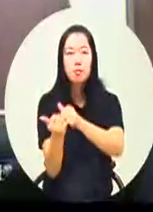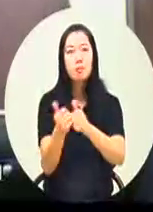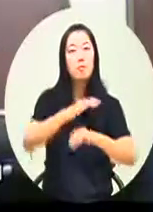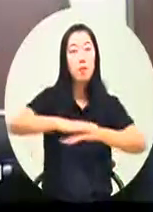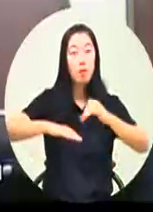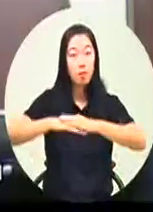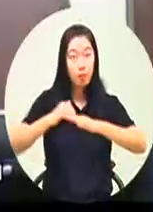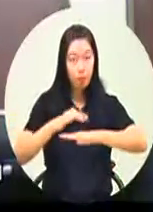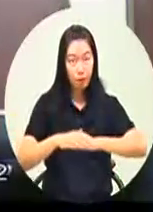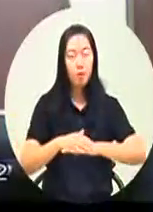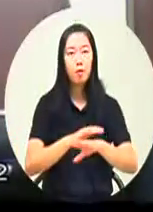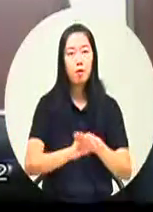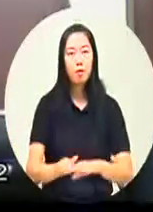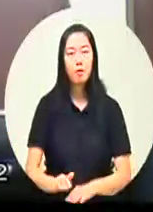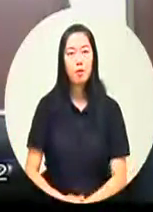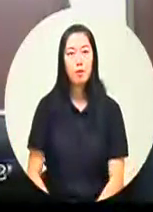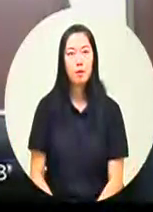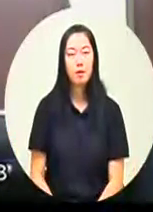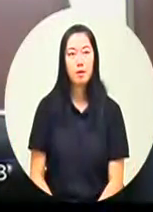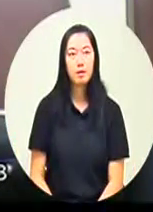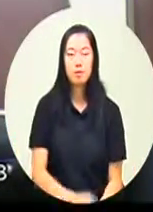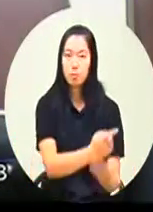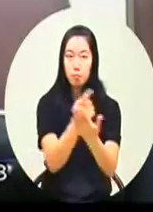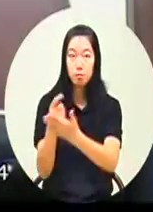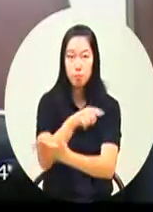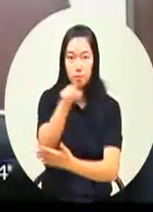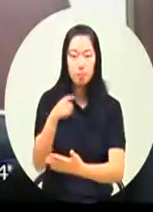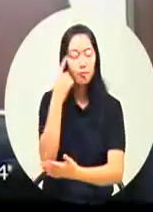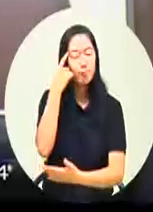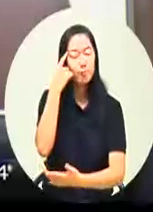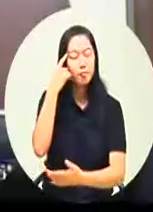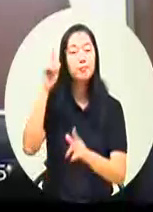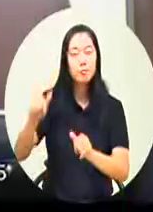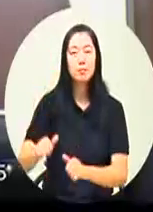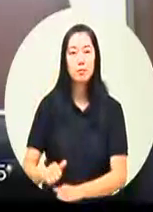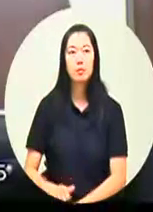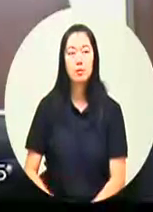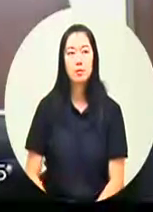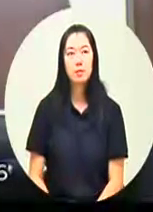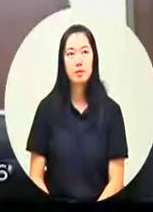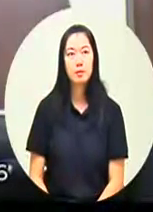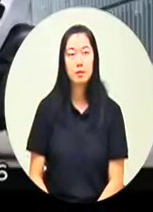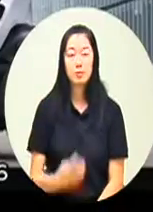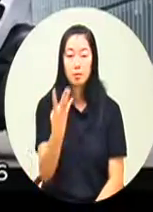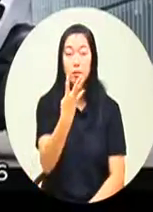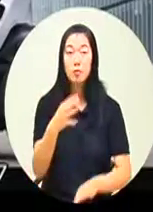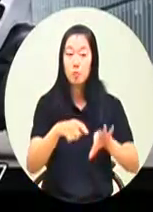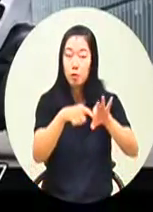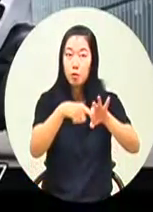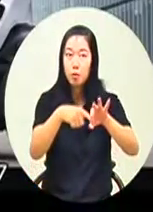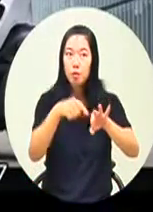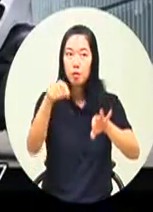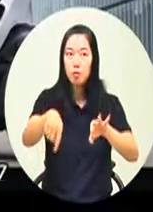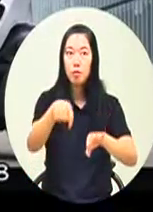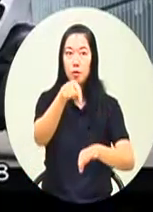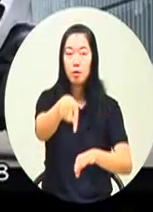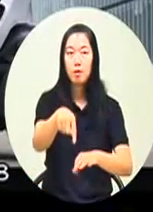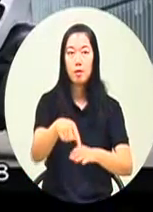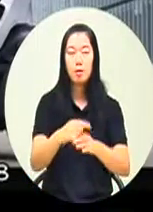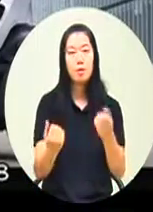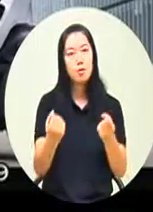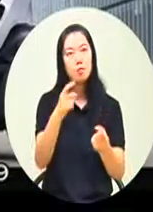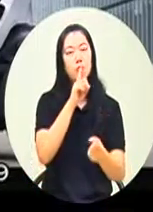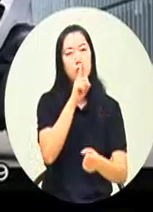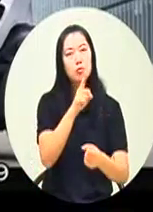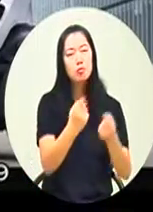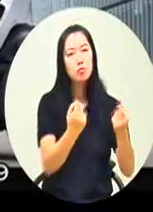谁，那这个大家都很熟悉了，已经很成熟了，雷诺的这个四轮的，几乎他说他车也不是